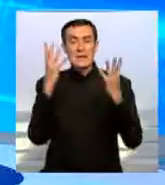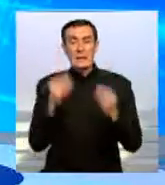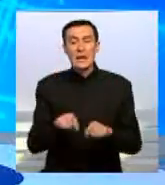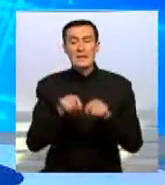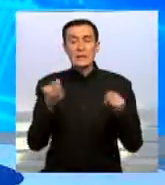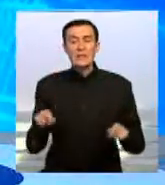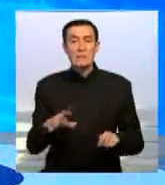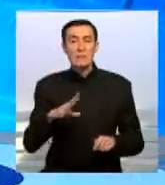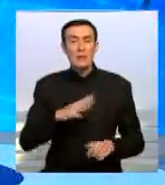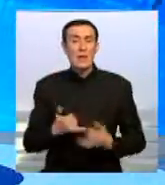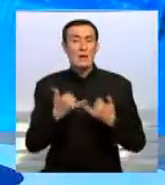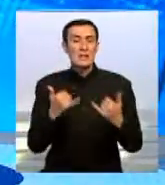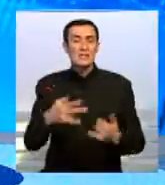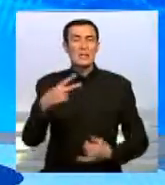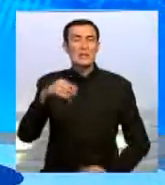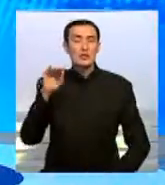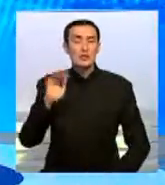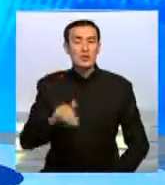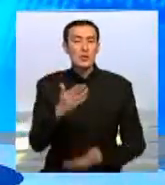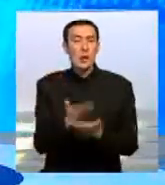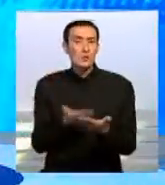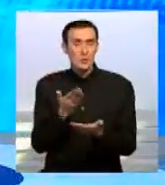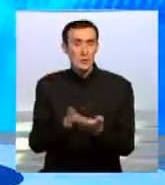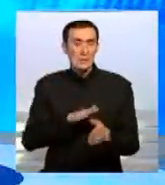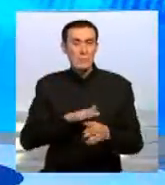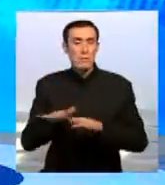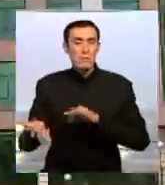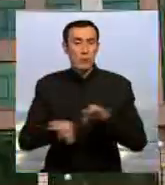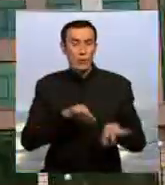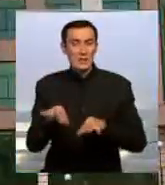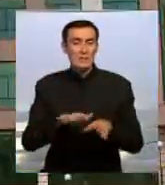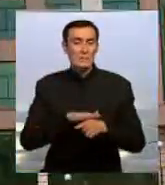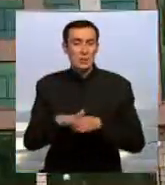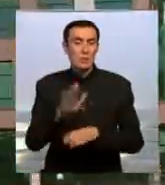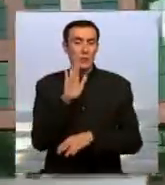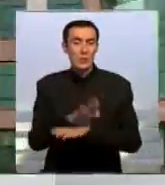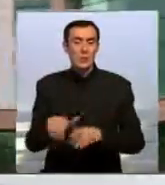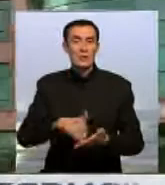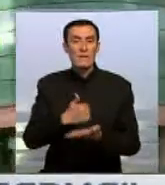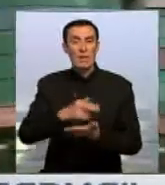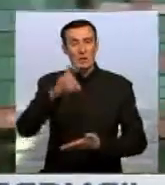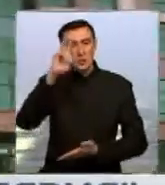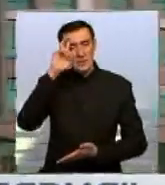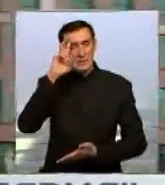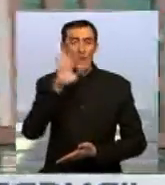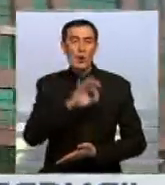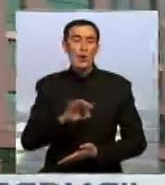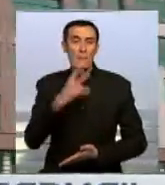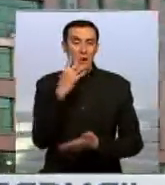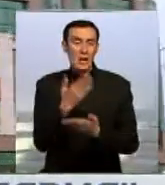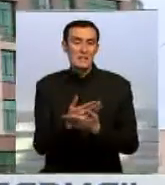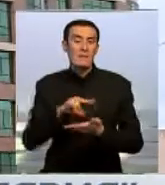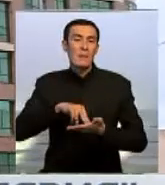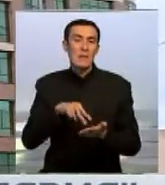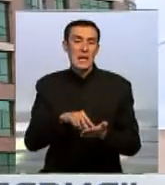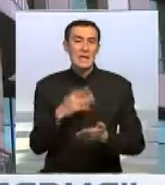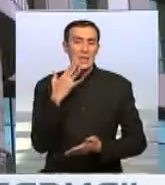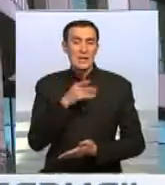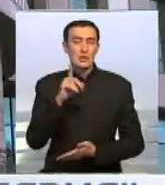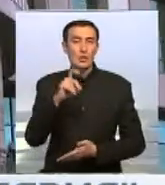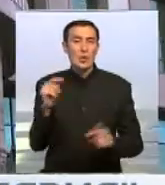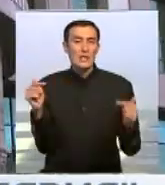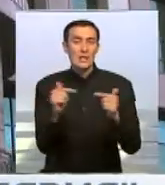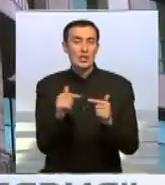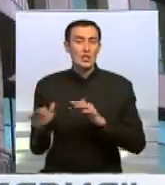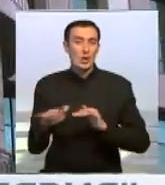свыше 20 тысяч консультаций. Проект реализован в рамках исполнения поручений президента нашей страны, отраженных в плане нации 100